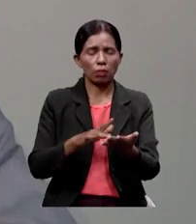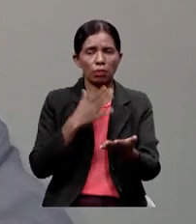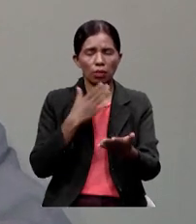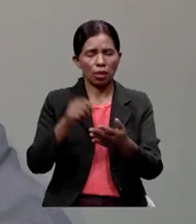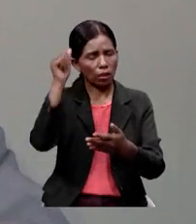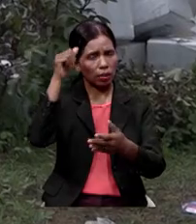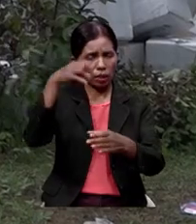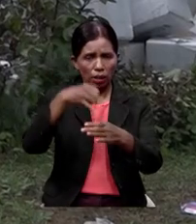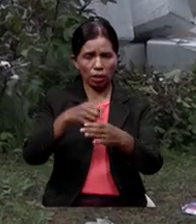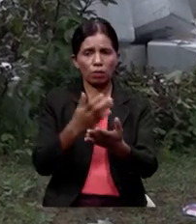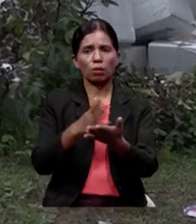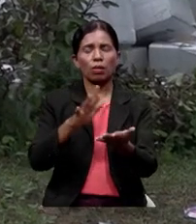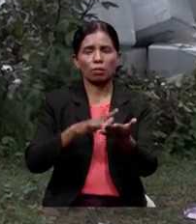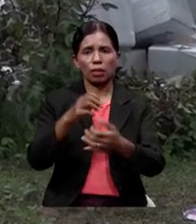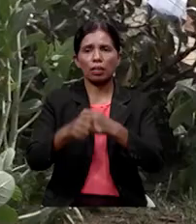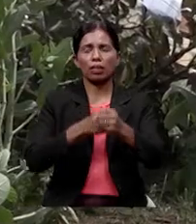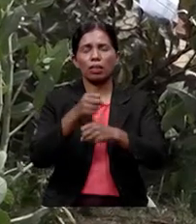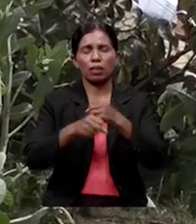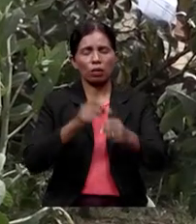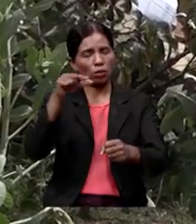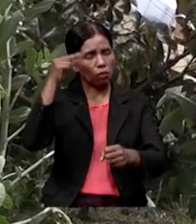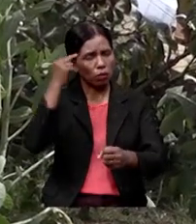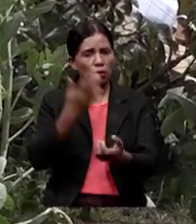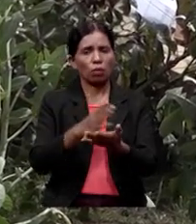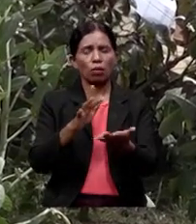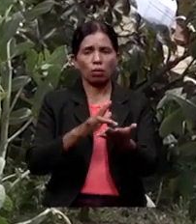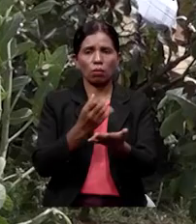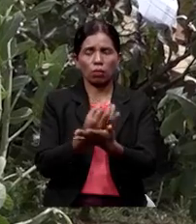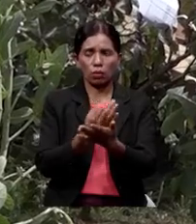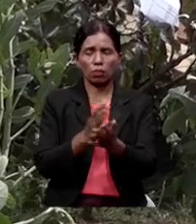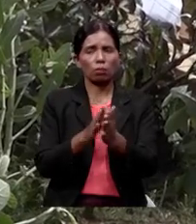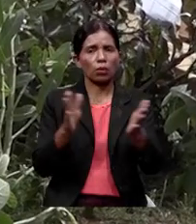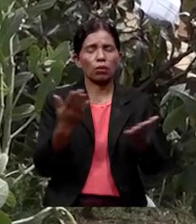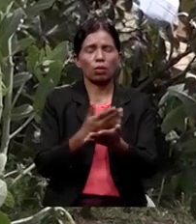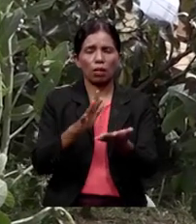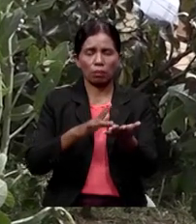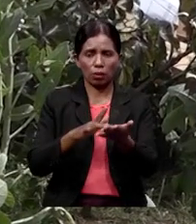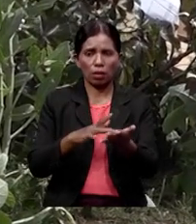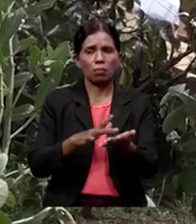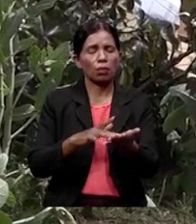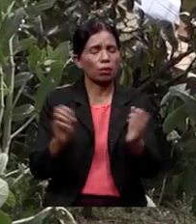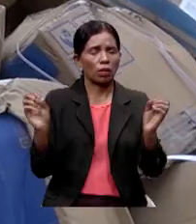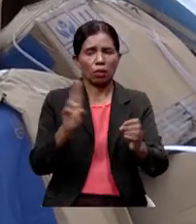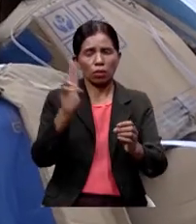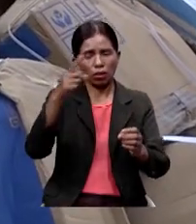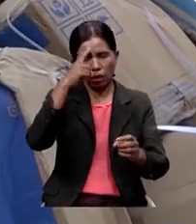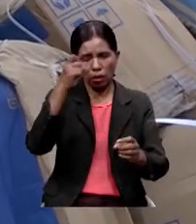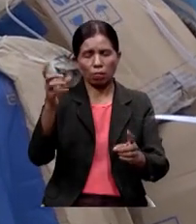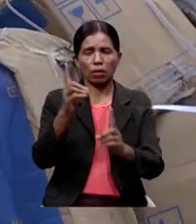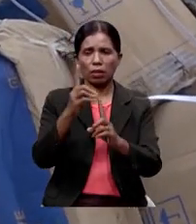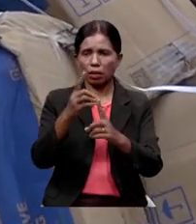ante sosa aimoruk, tamba tinan-tinan governo gasta osan bot hori sosa aimoruk, mebe aimoruk aitem barak maklauja tamba ligona